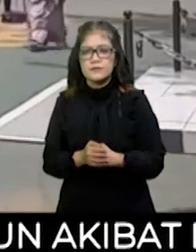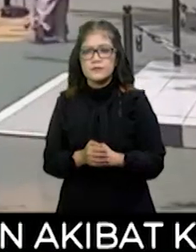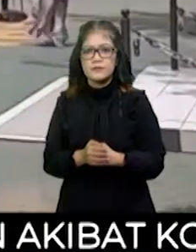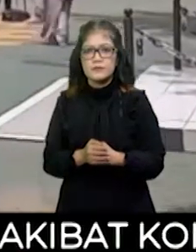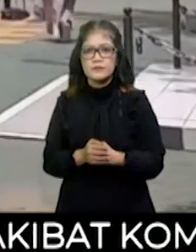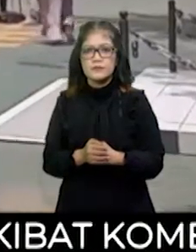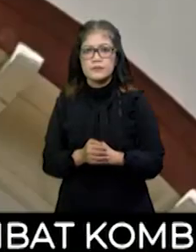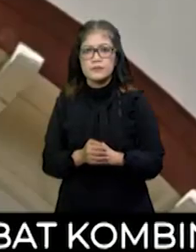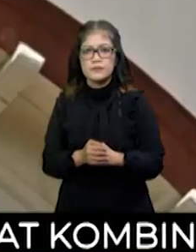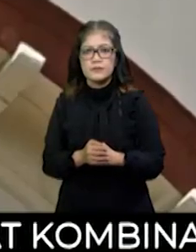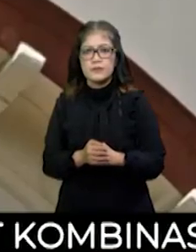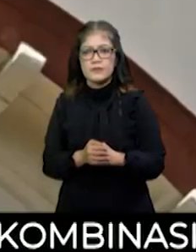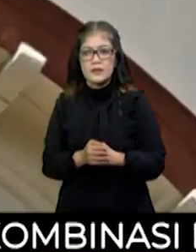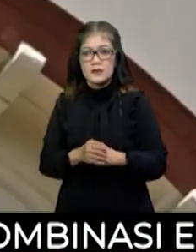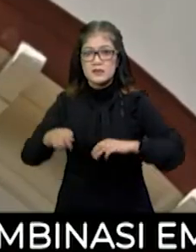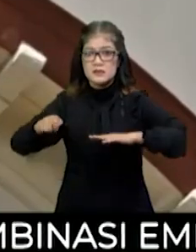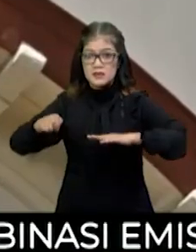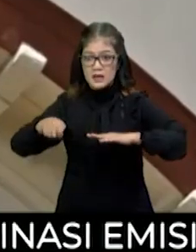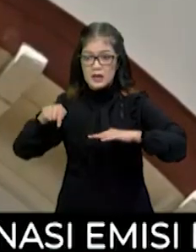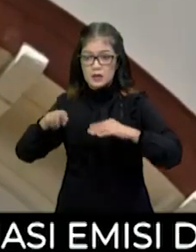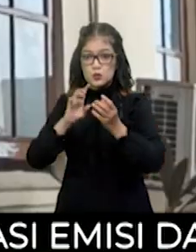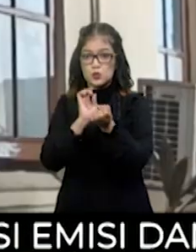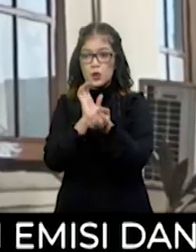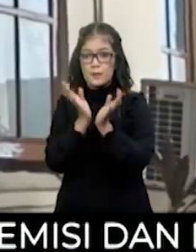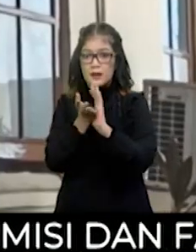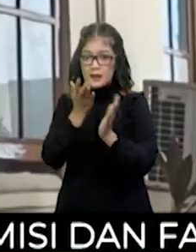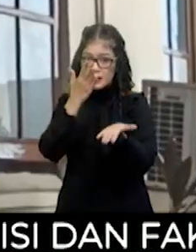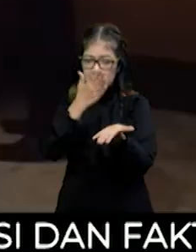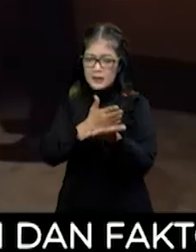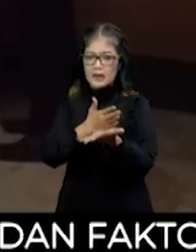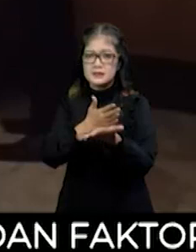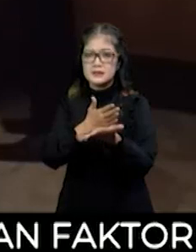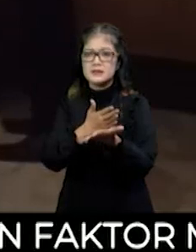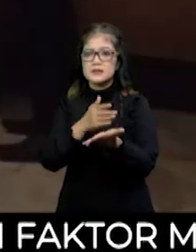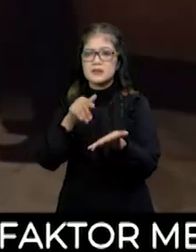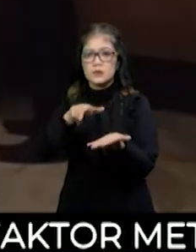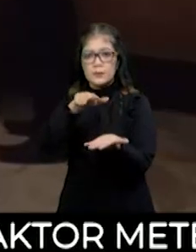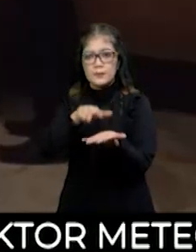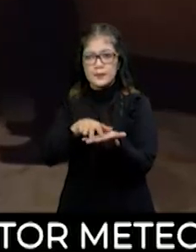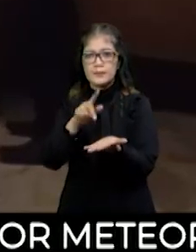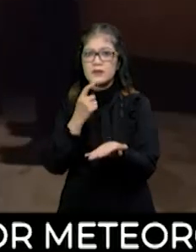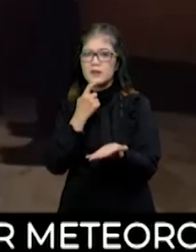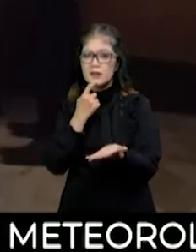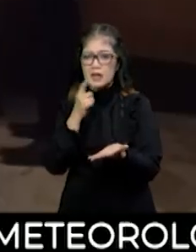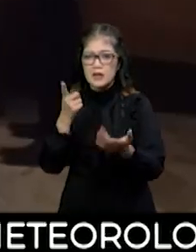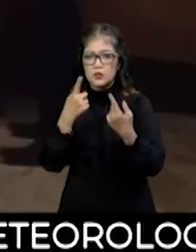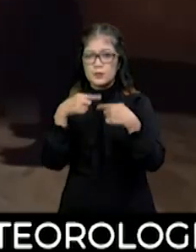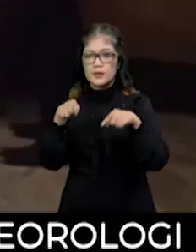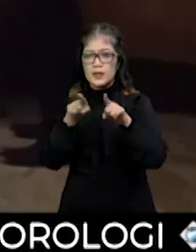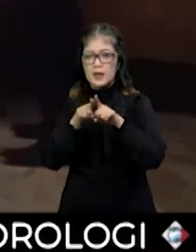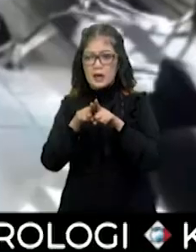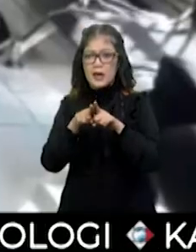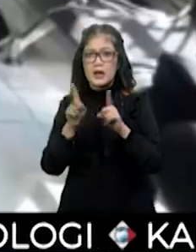Pengadilan Negeri Surabaya mengesahkan perkawinan yang dilakukan Rizal Adhikara dan Eka Debora Sidauru, pasangan berbeda agama